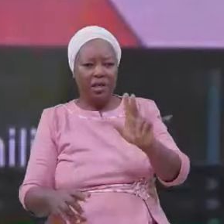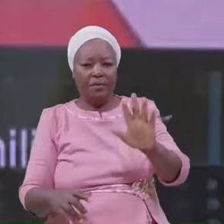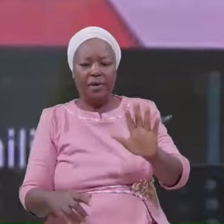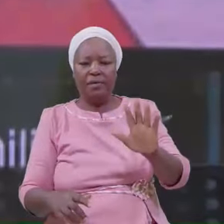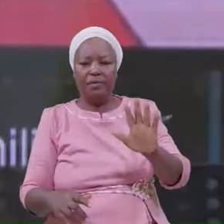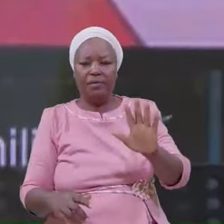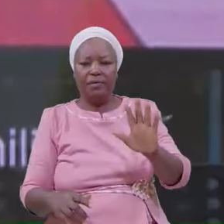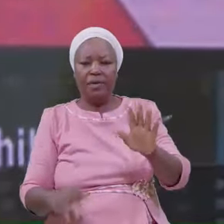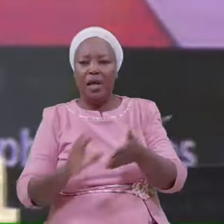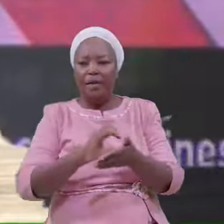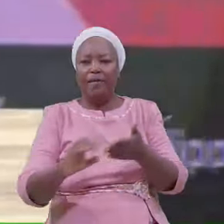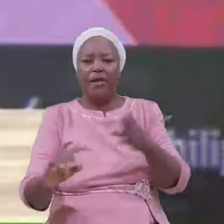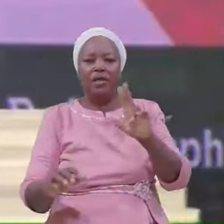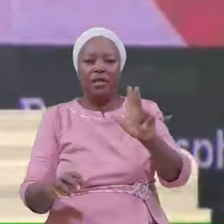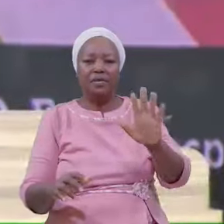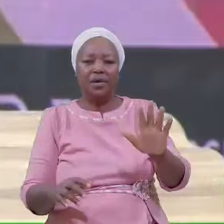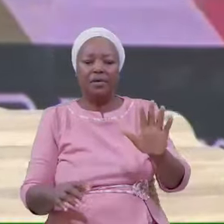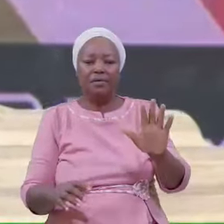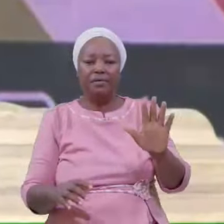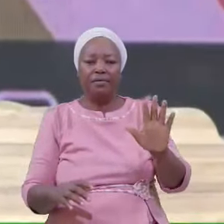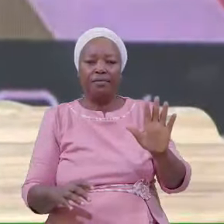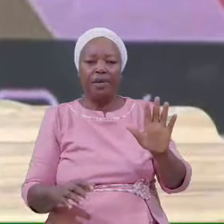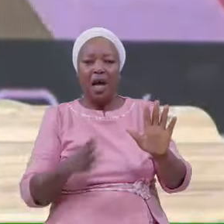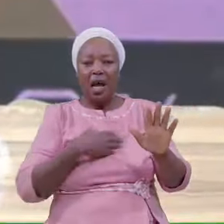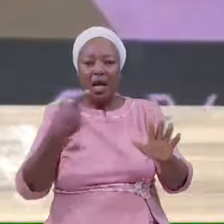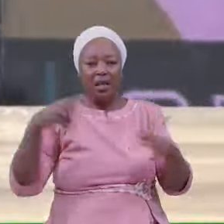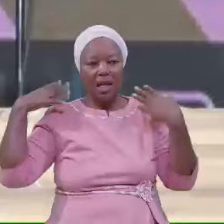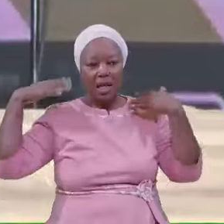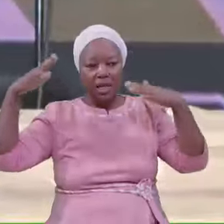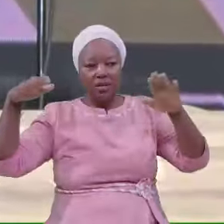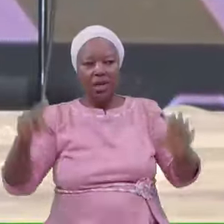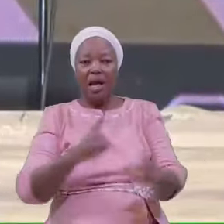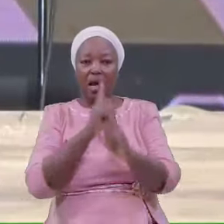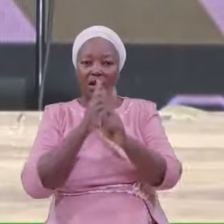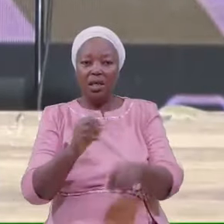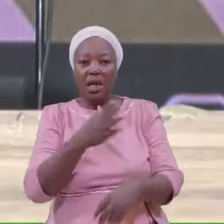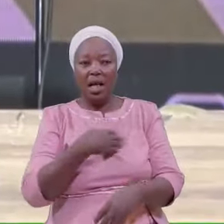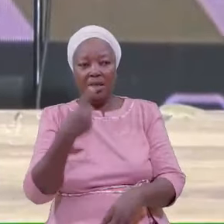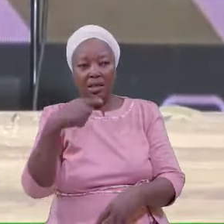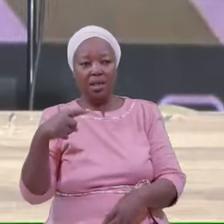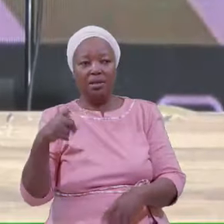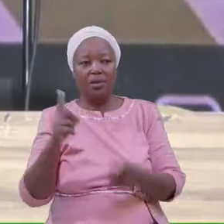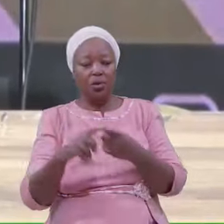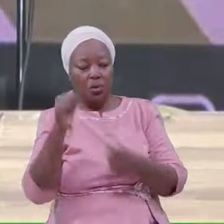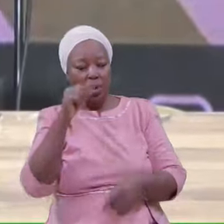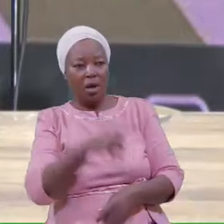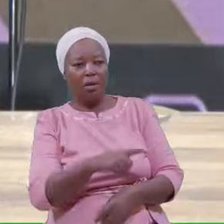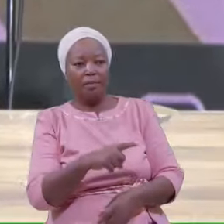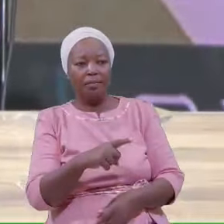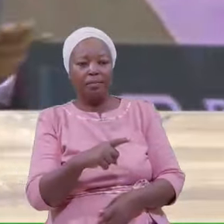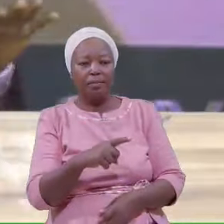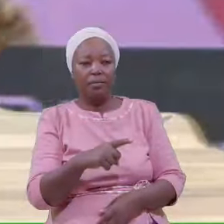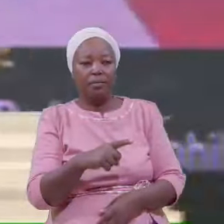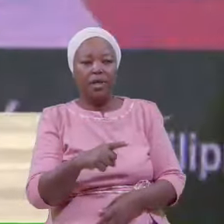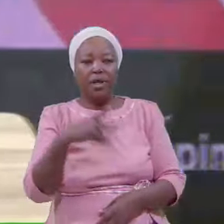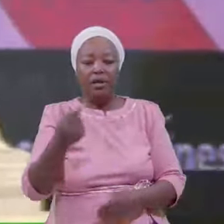verse 35, and the angel answered and said unto her, sinabi the Holy